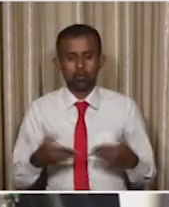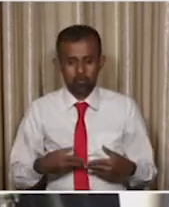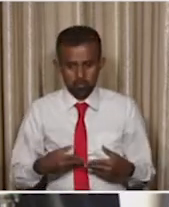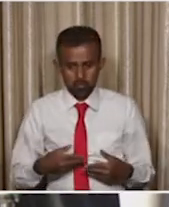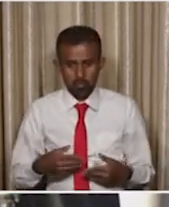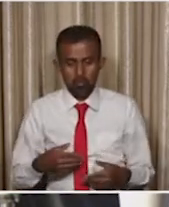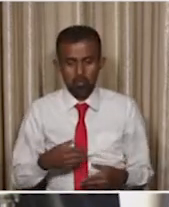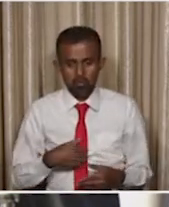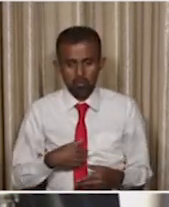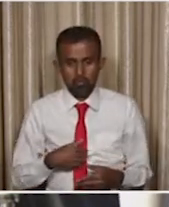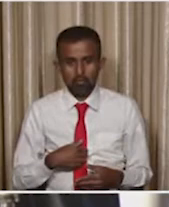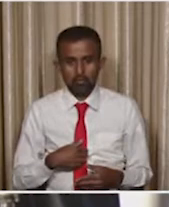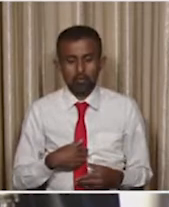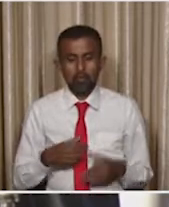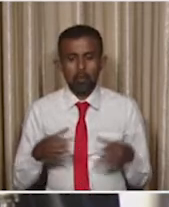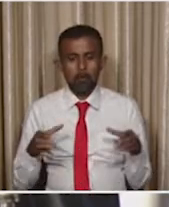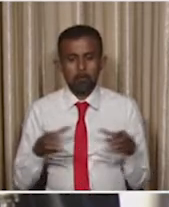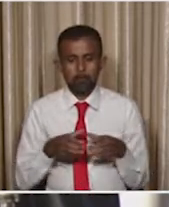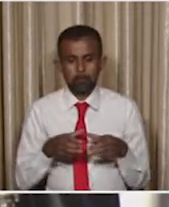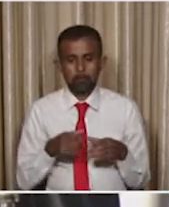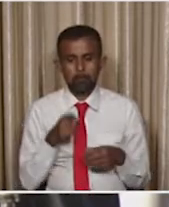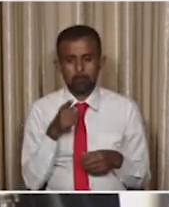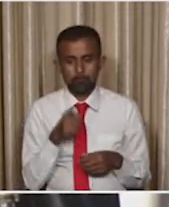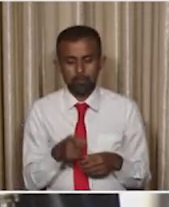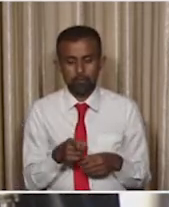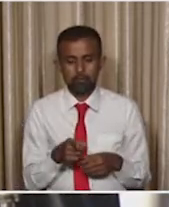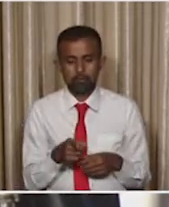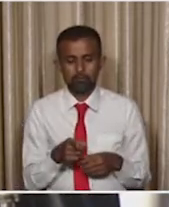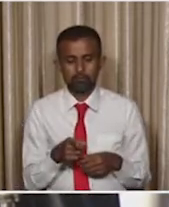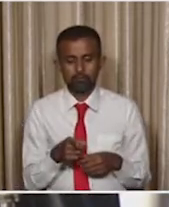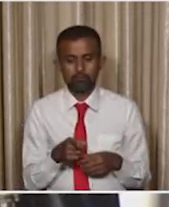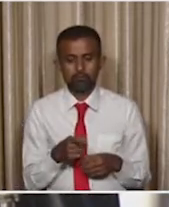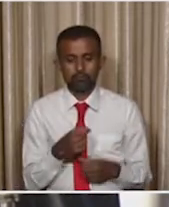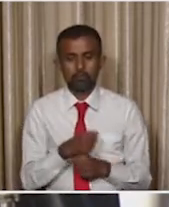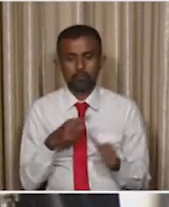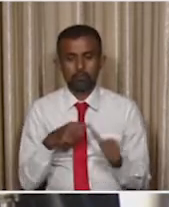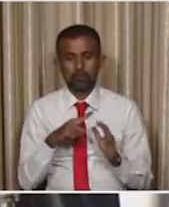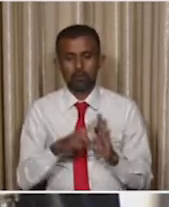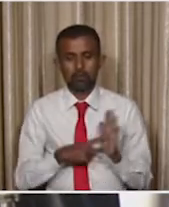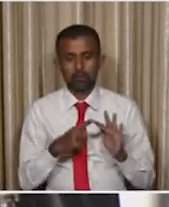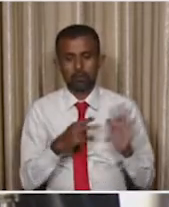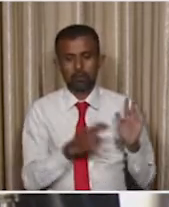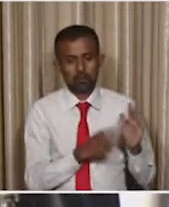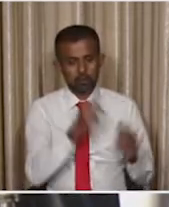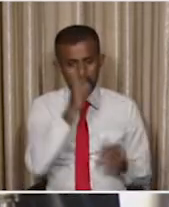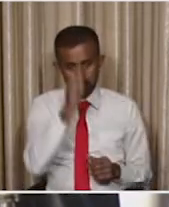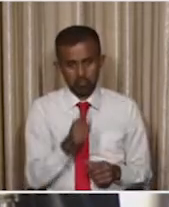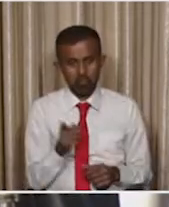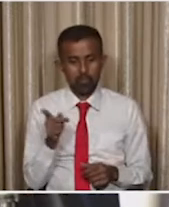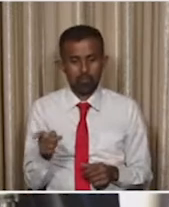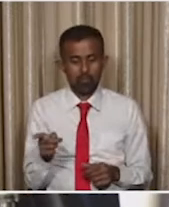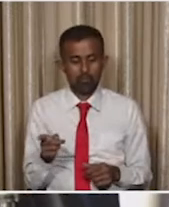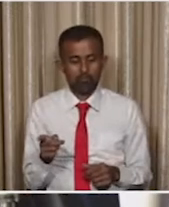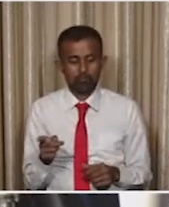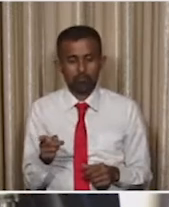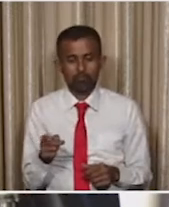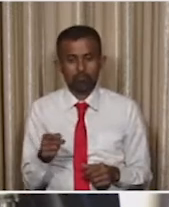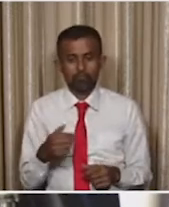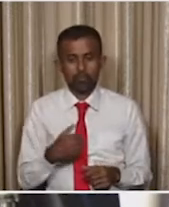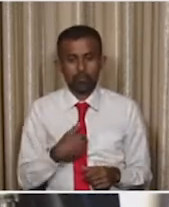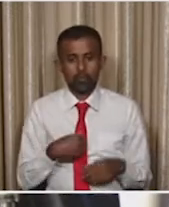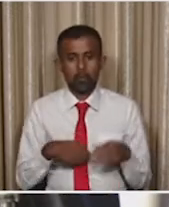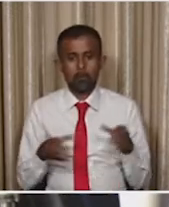அகில இலங்கை தமிழ் காங்கிரஸ் சார்பாக கஜேந்திரகுமார் பொன்னம்பலம் தலைமையிலான அரசியல் அரசியல் இயக்கம் விடுக்கின்றது இது